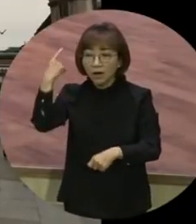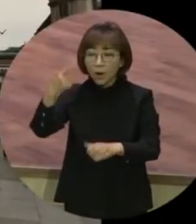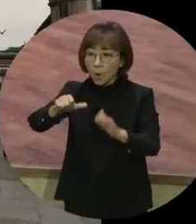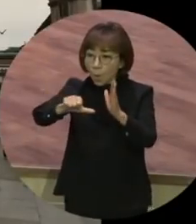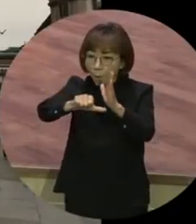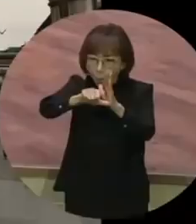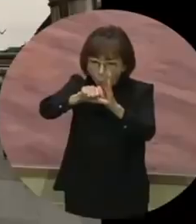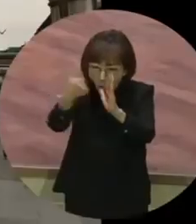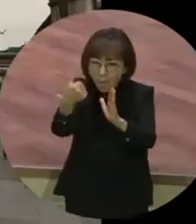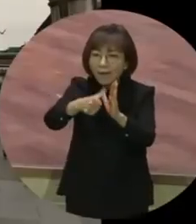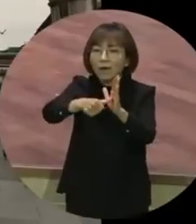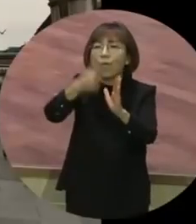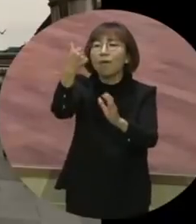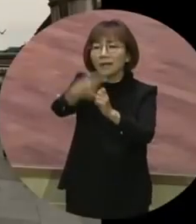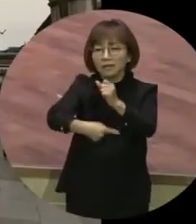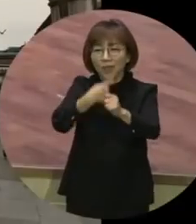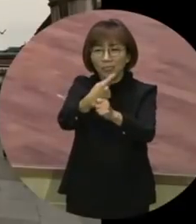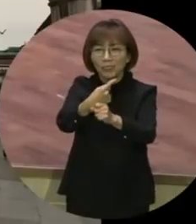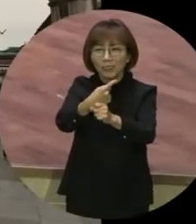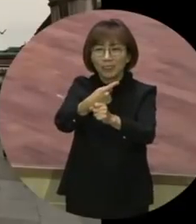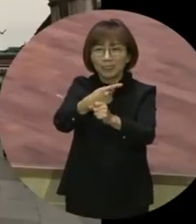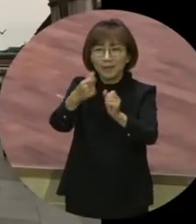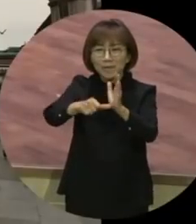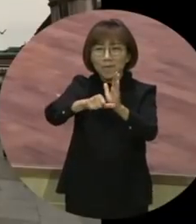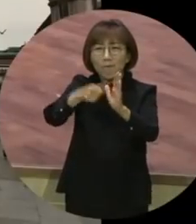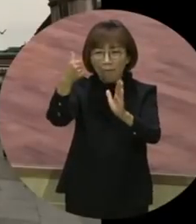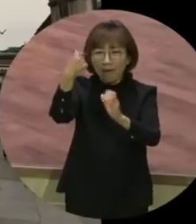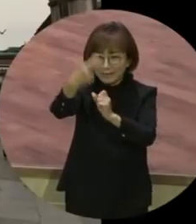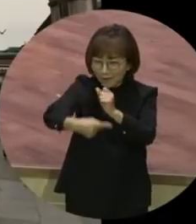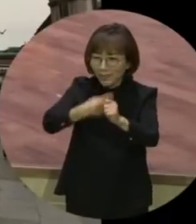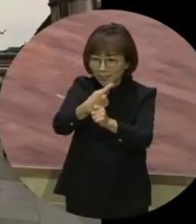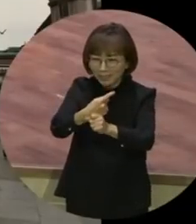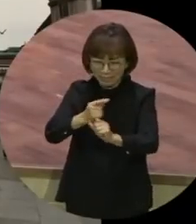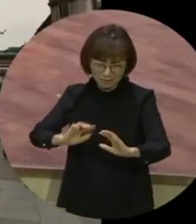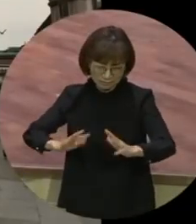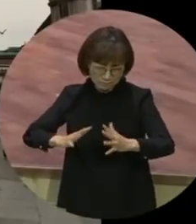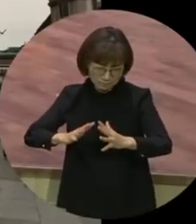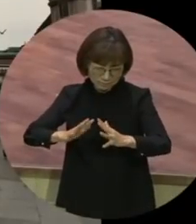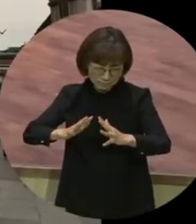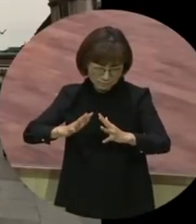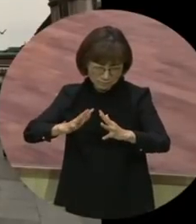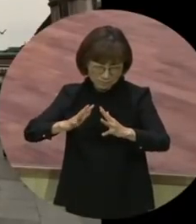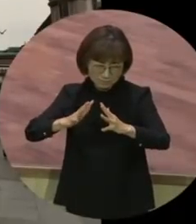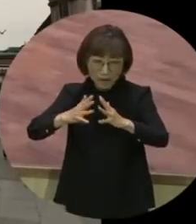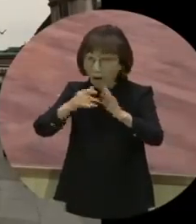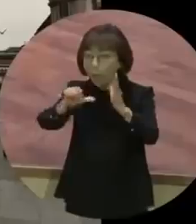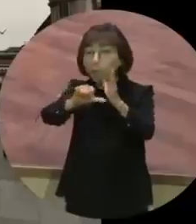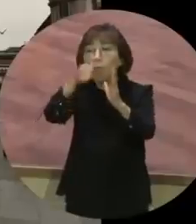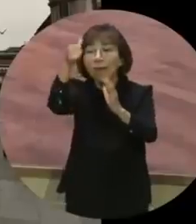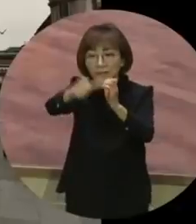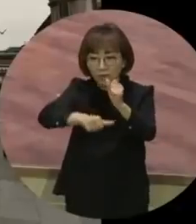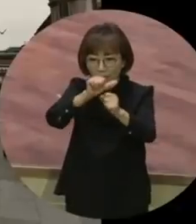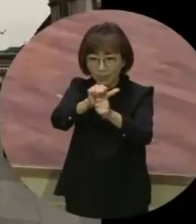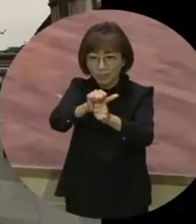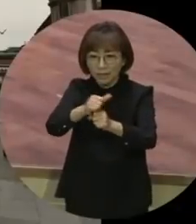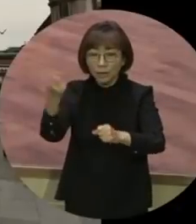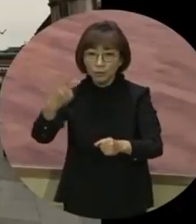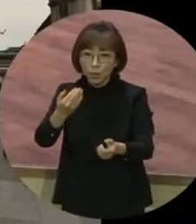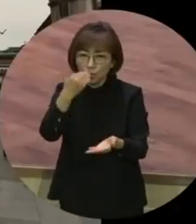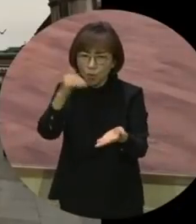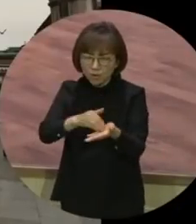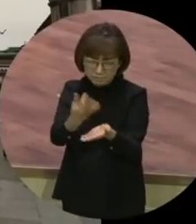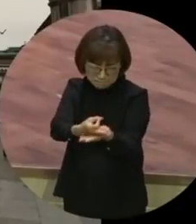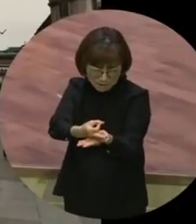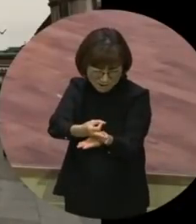저 앞에 선 사람이 누군지 몰라도 하여튼 저 돌 보세요. 저게요. 전체가 대리석이요.